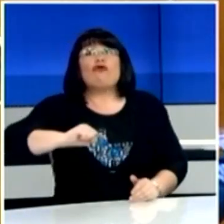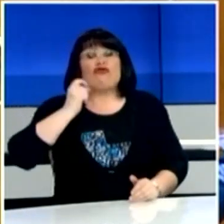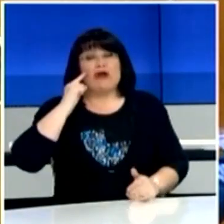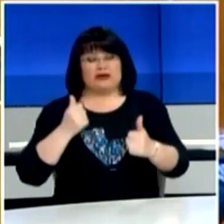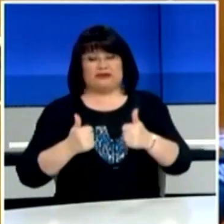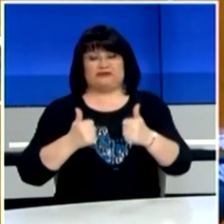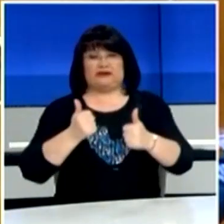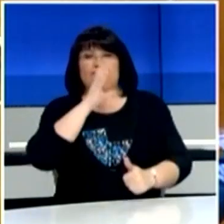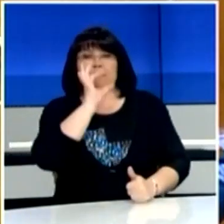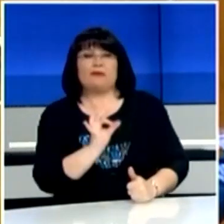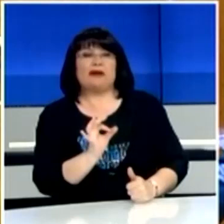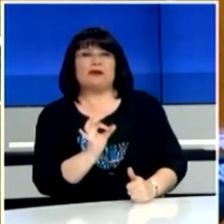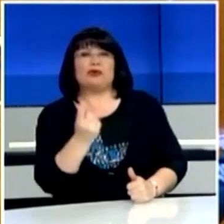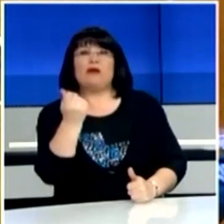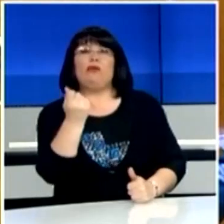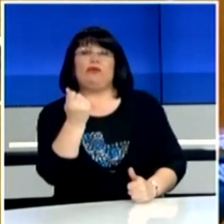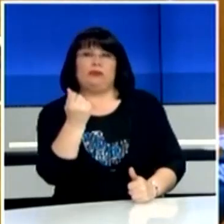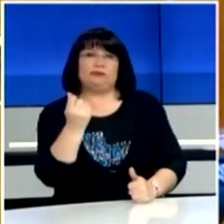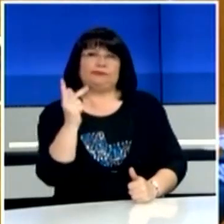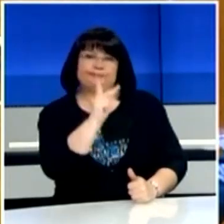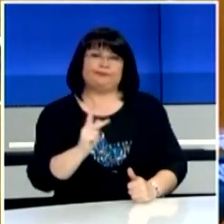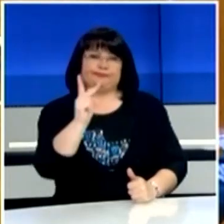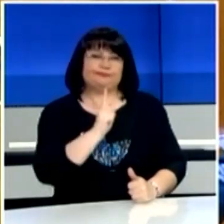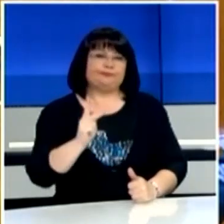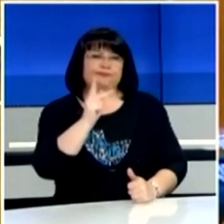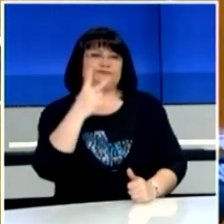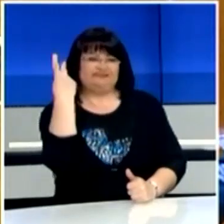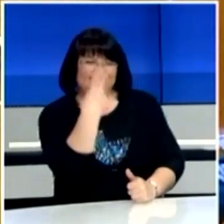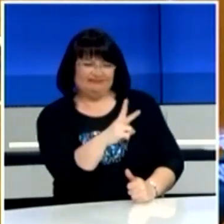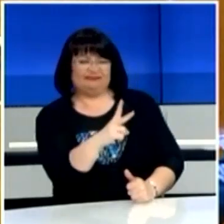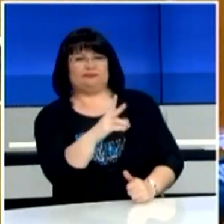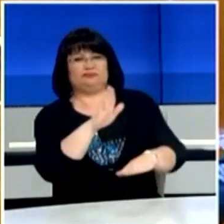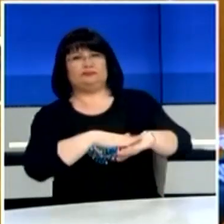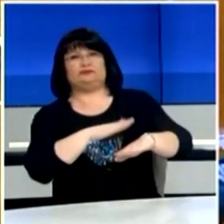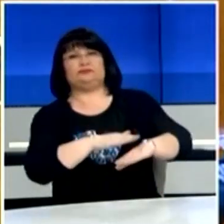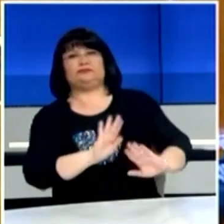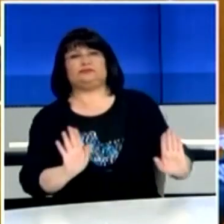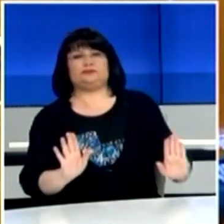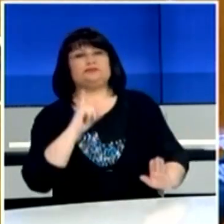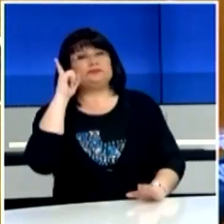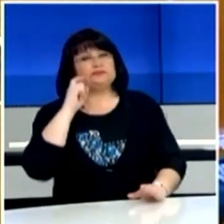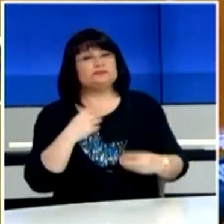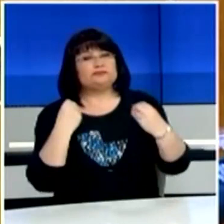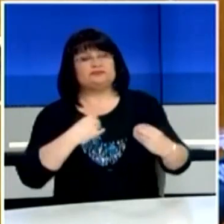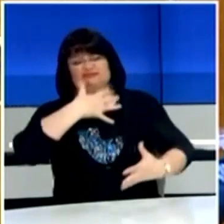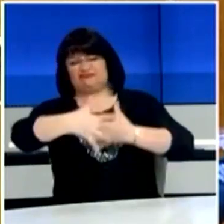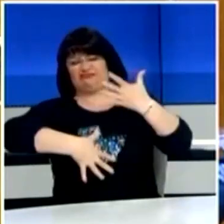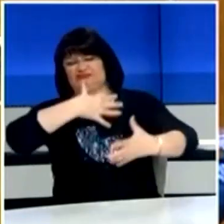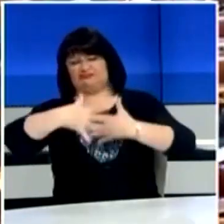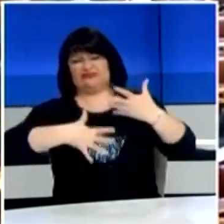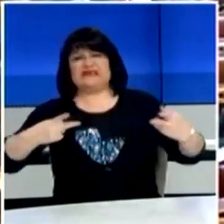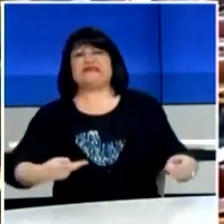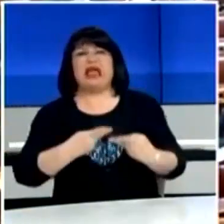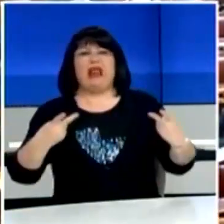αναμετρηθείτε με την πραγματικότητα στην οικονομία και στην κοινωνία που είναι δικό σας δημιούργημα. Ξέρετε ότι τα έχετε κάνει